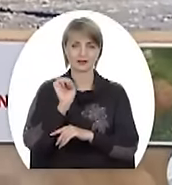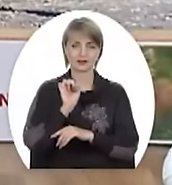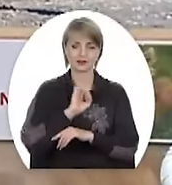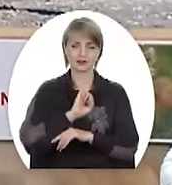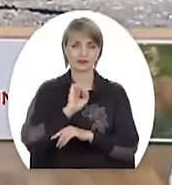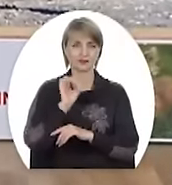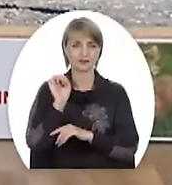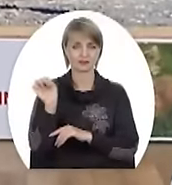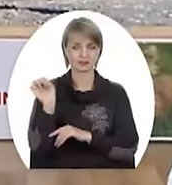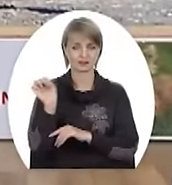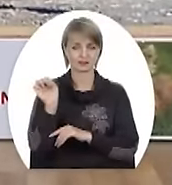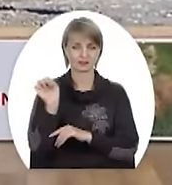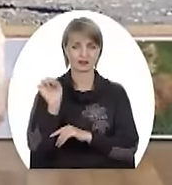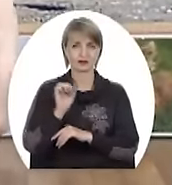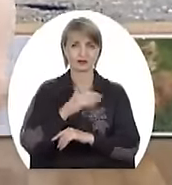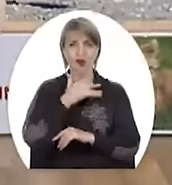тик-так,